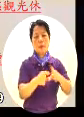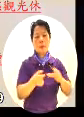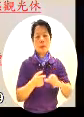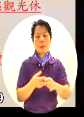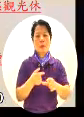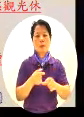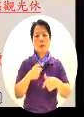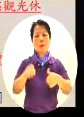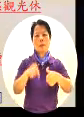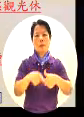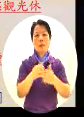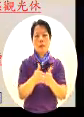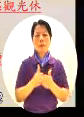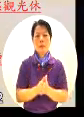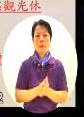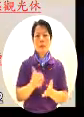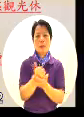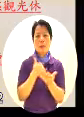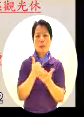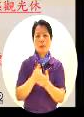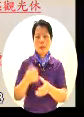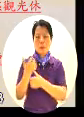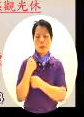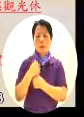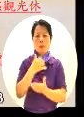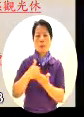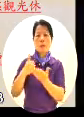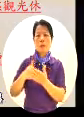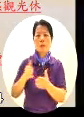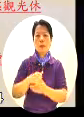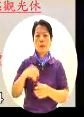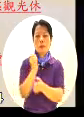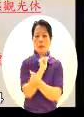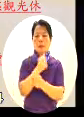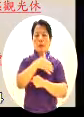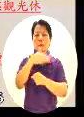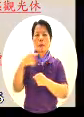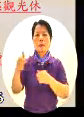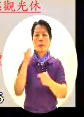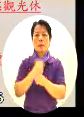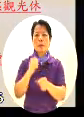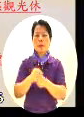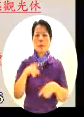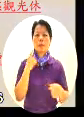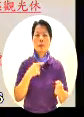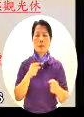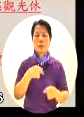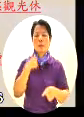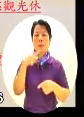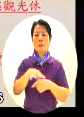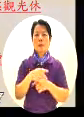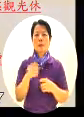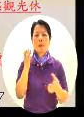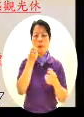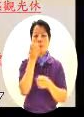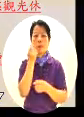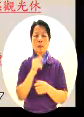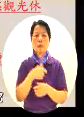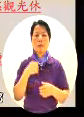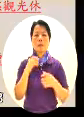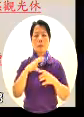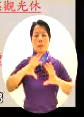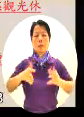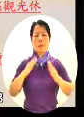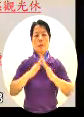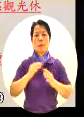个要求，金方退出财山，作为一个国家公园了、啊、哈。啊，第六个开发新市政中心了、啊、